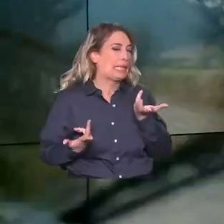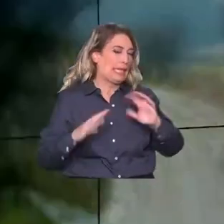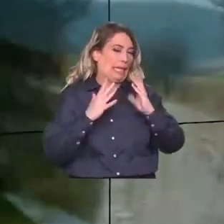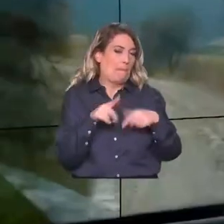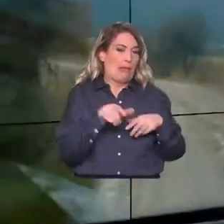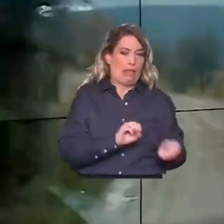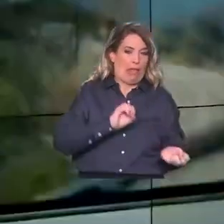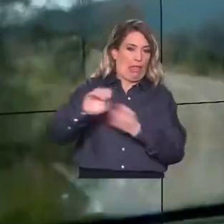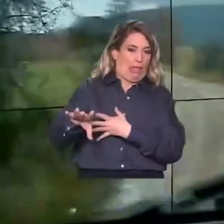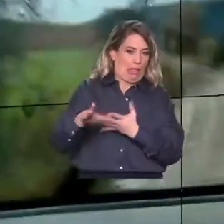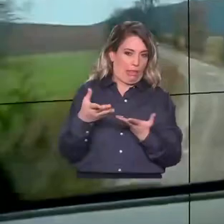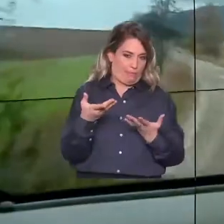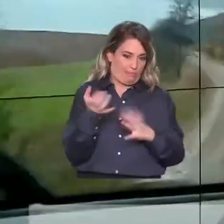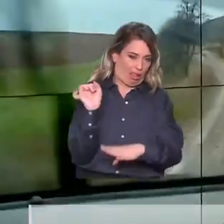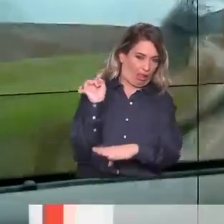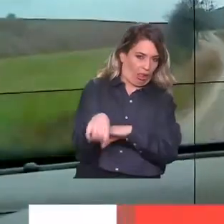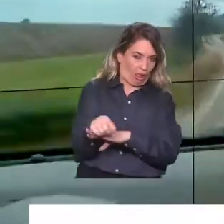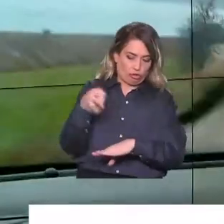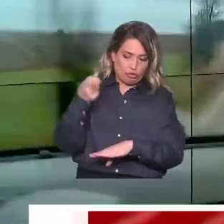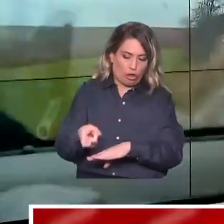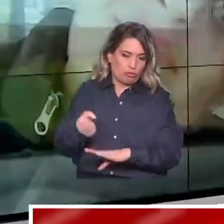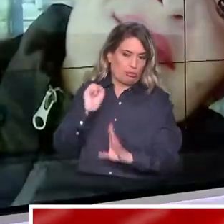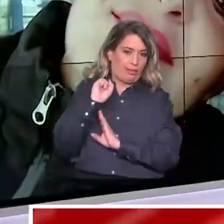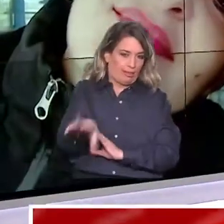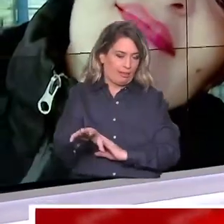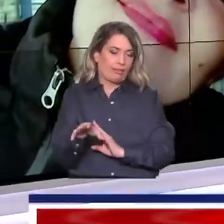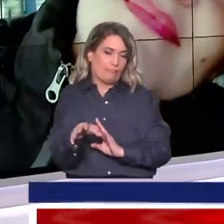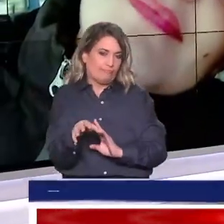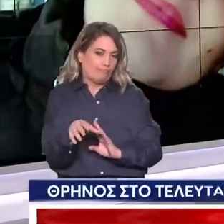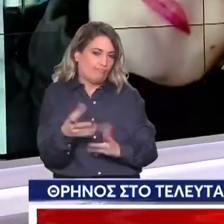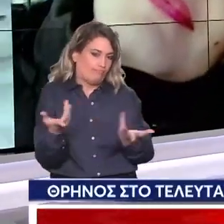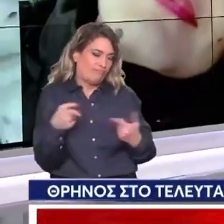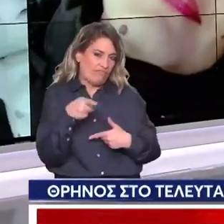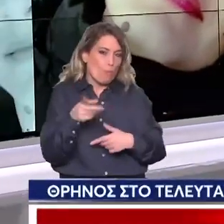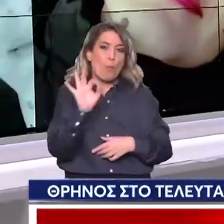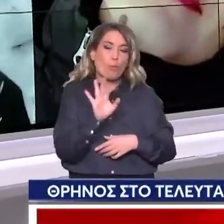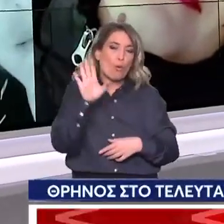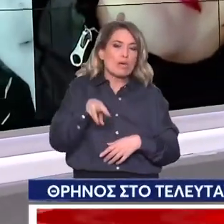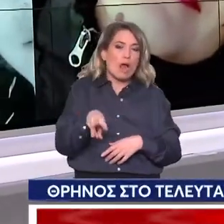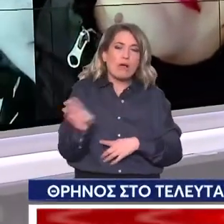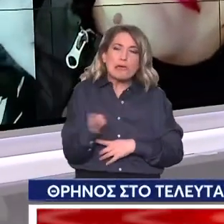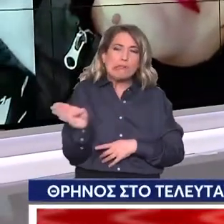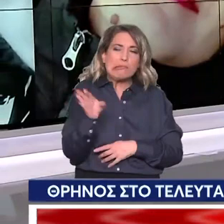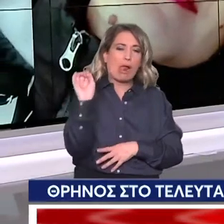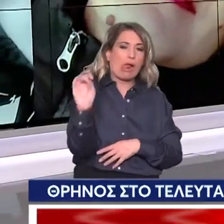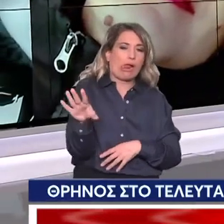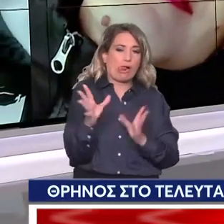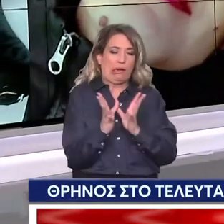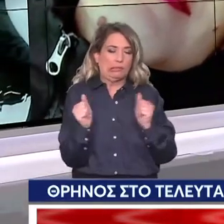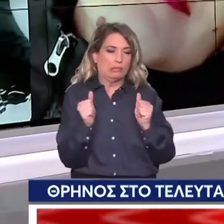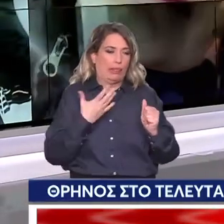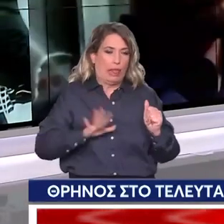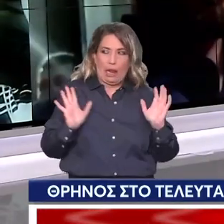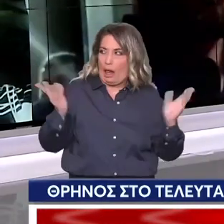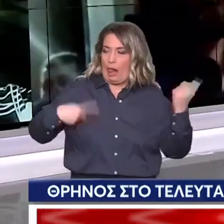Τι άνθρωπος είναι αυτός εδώ, ο οποίος δολοφονεί τη σύντροφό του,